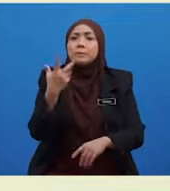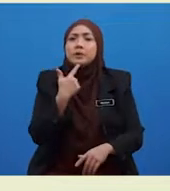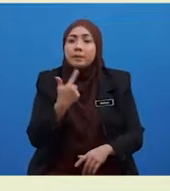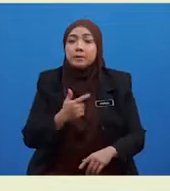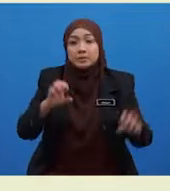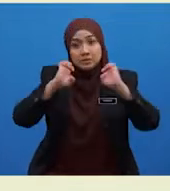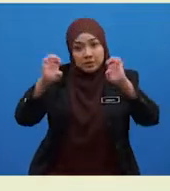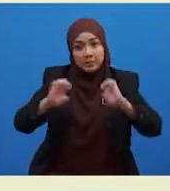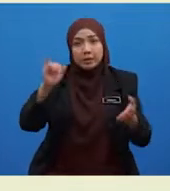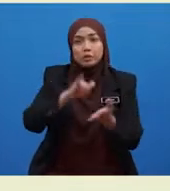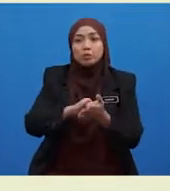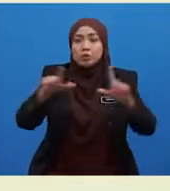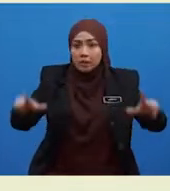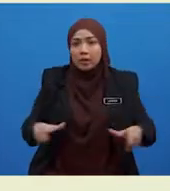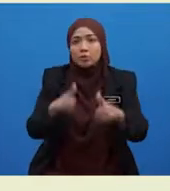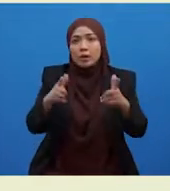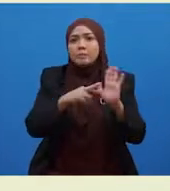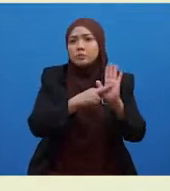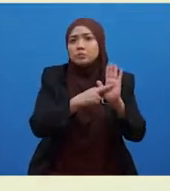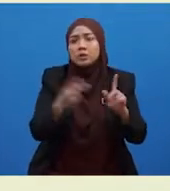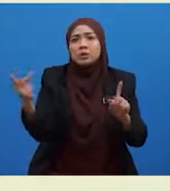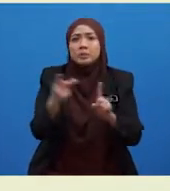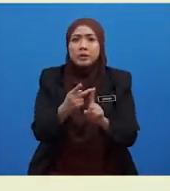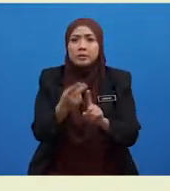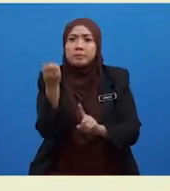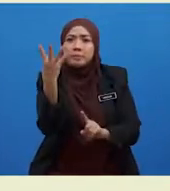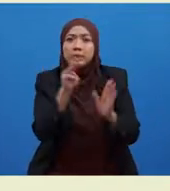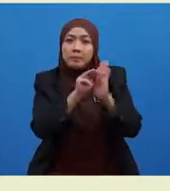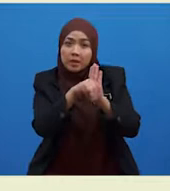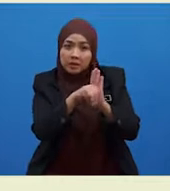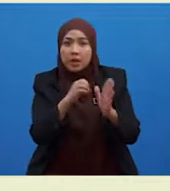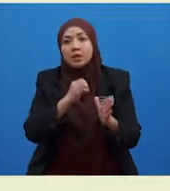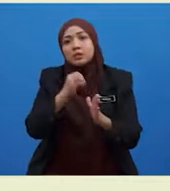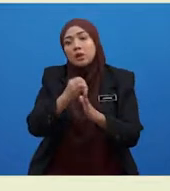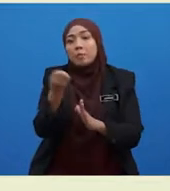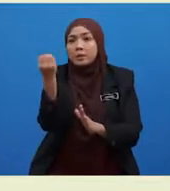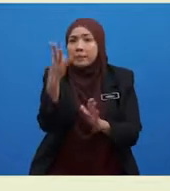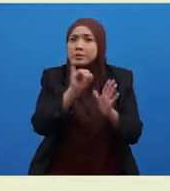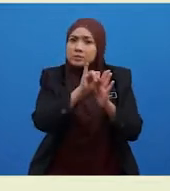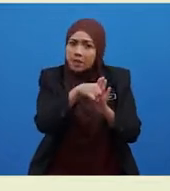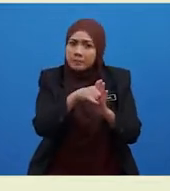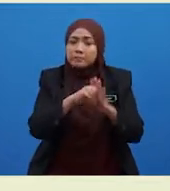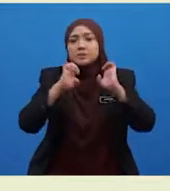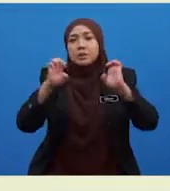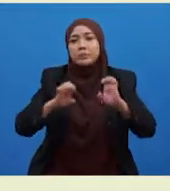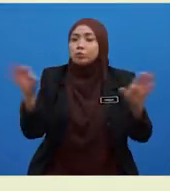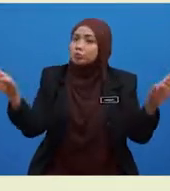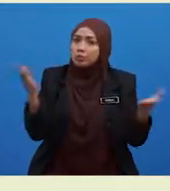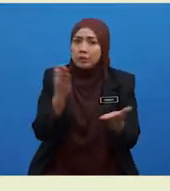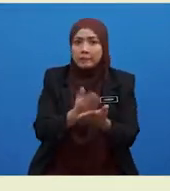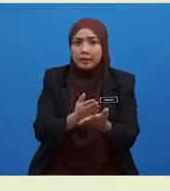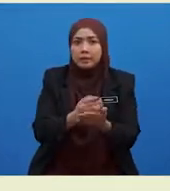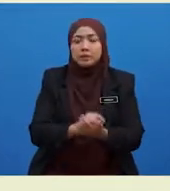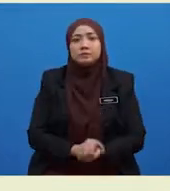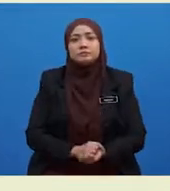itu dilakukan merujuk kepada berapa minit atau berapa jam senaman itu tamat.